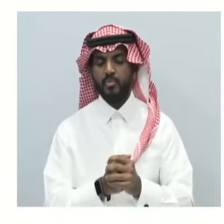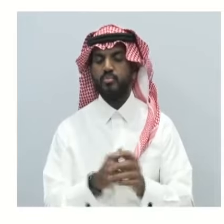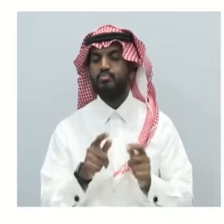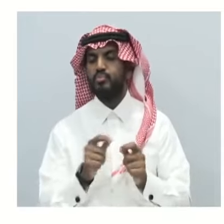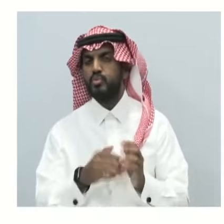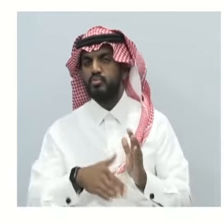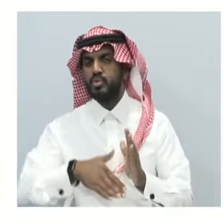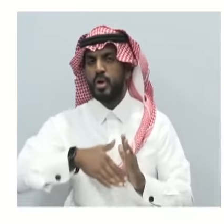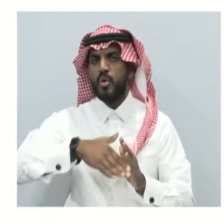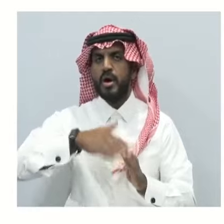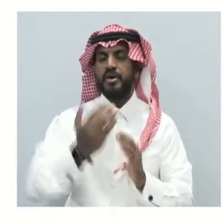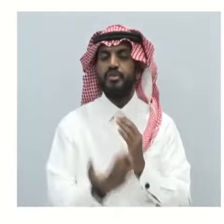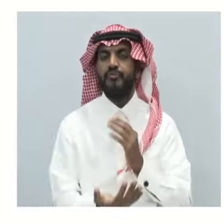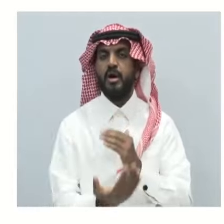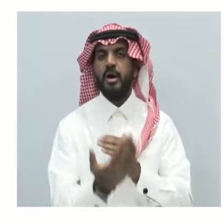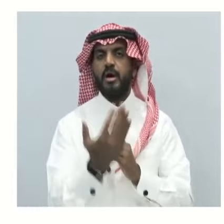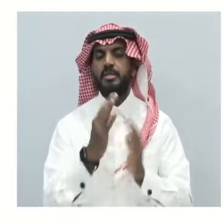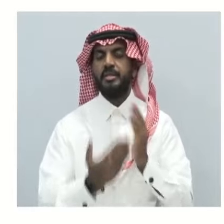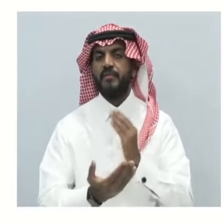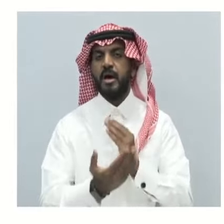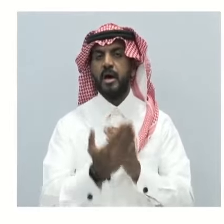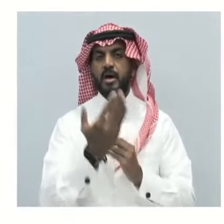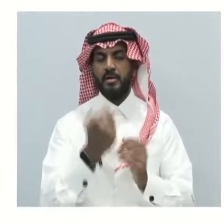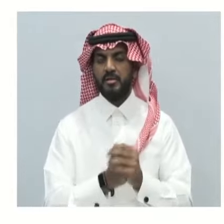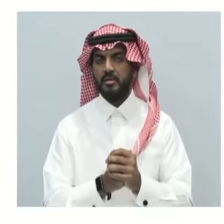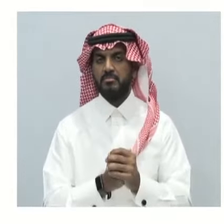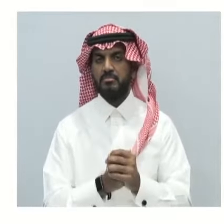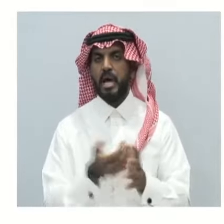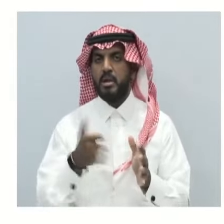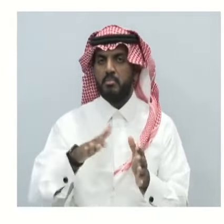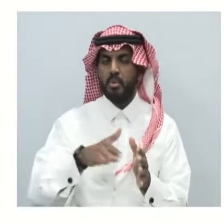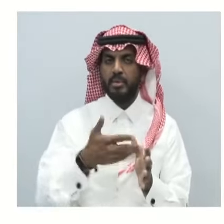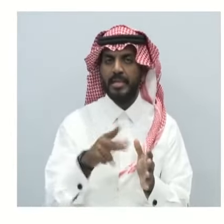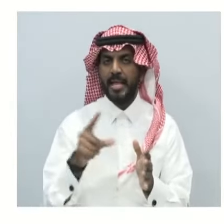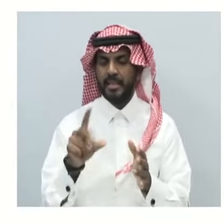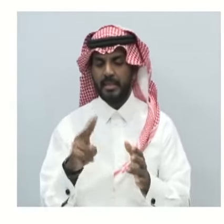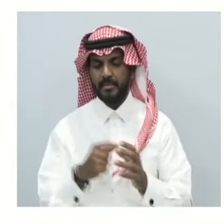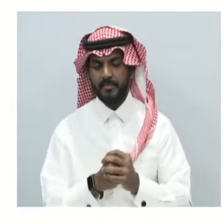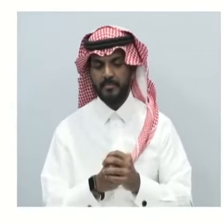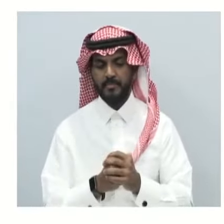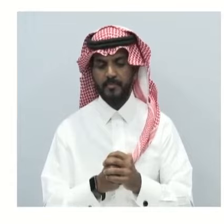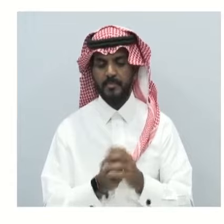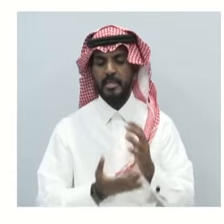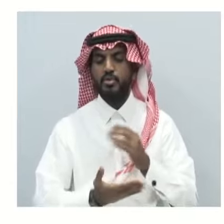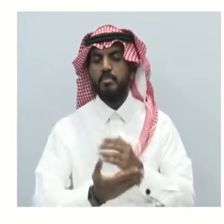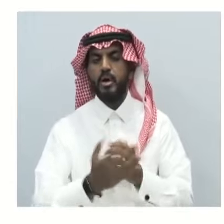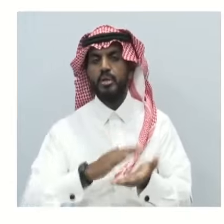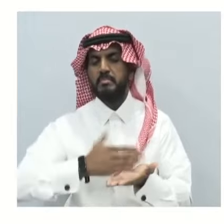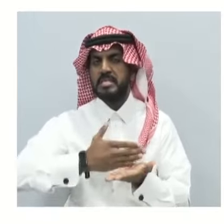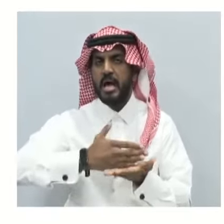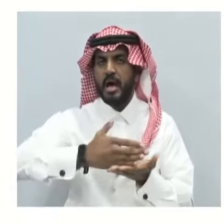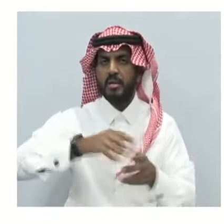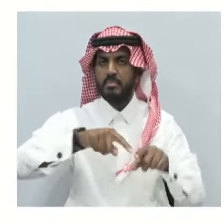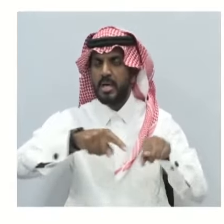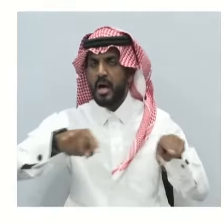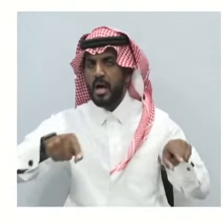اكثر ارتفاعا من المد المعتاد وبالتالي سوف يمتد المال يغطي مساحه